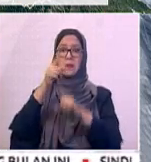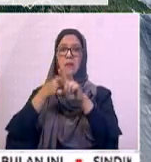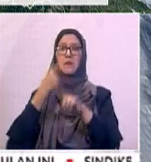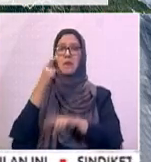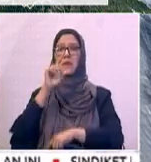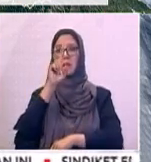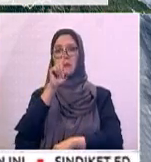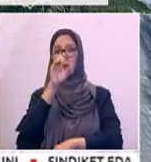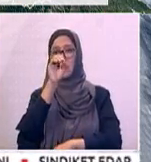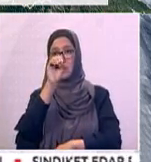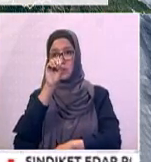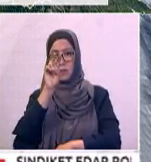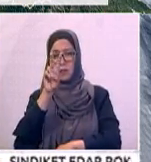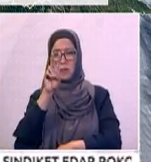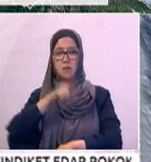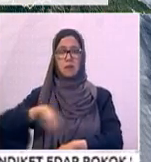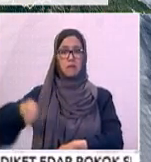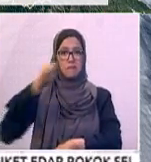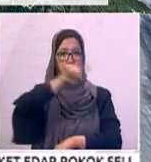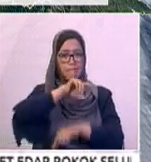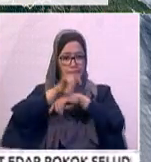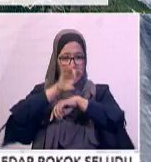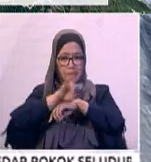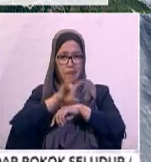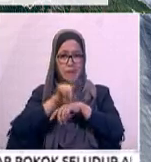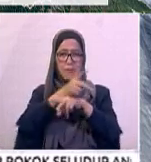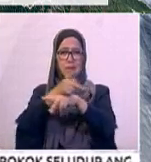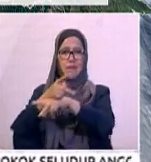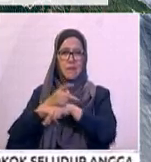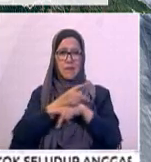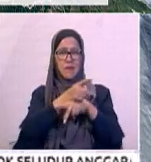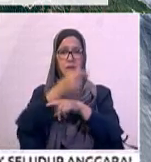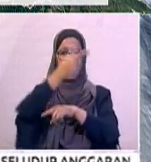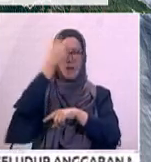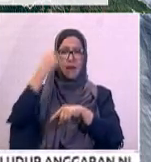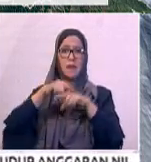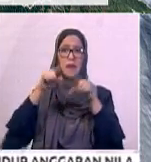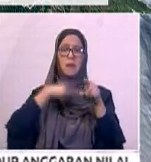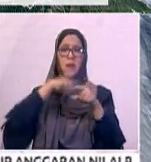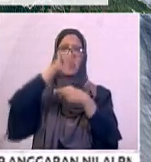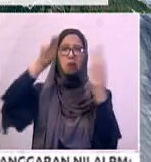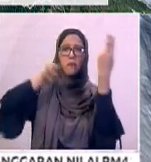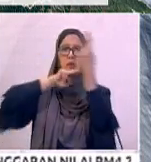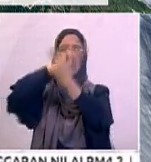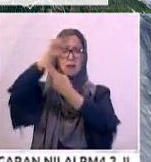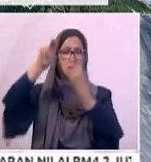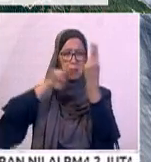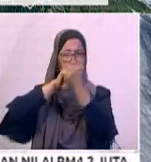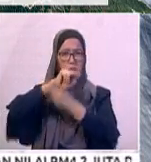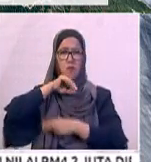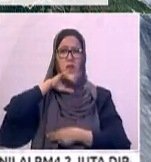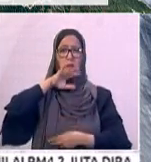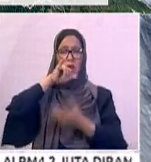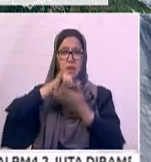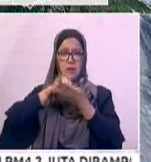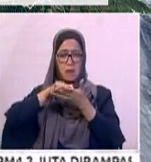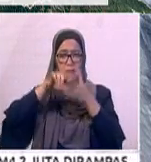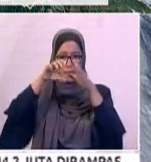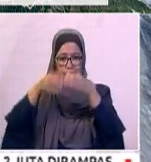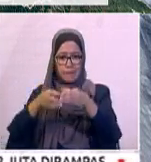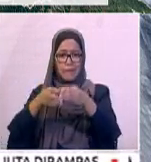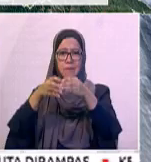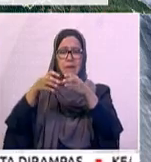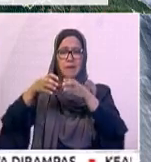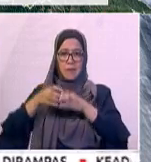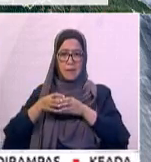diharapkan mengambil langkah berjaga-jaga kerana boleh menyebabkan jerebu setempat. Dan berdasarkan bacaan IPU yang diambil